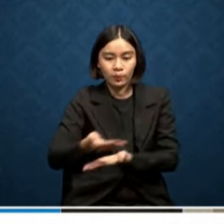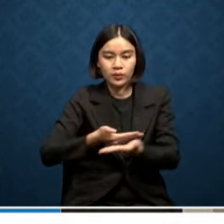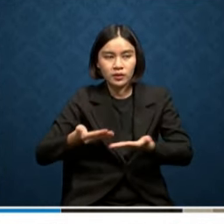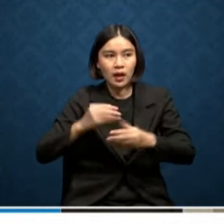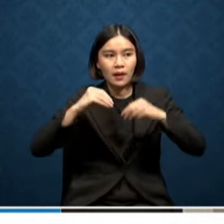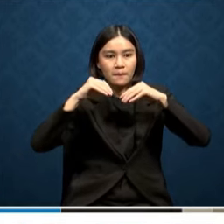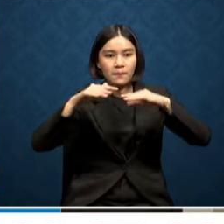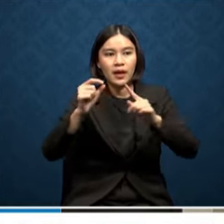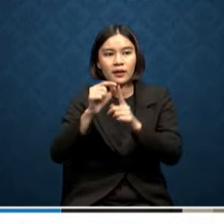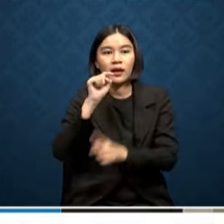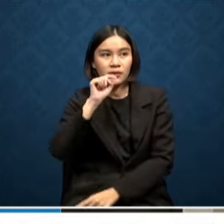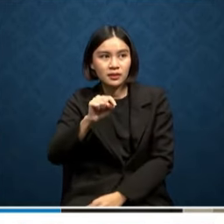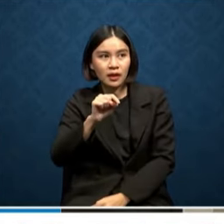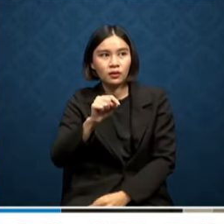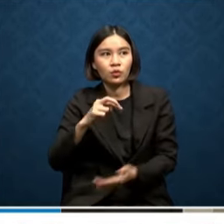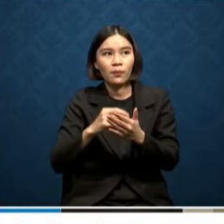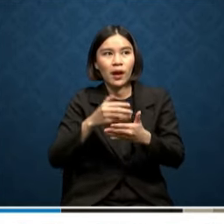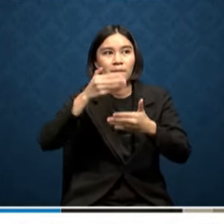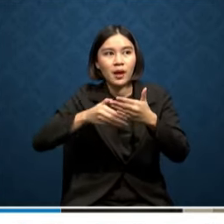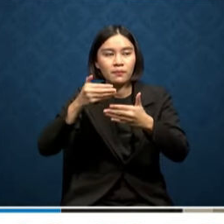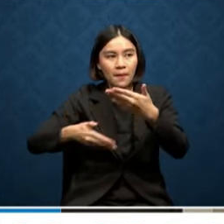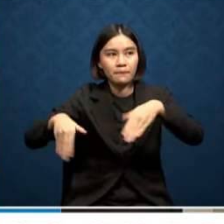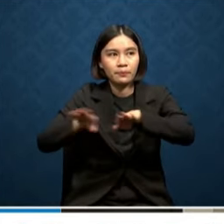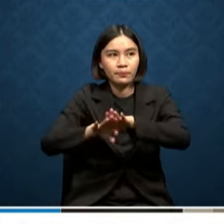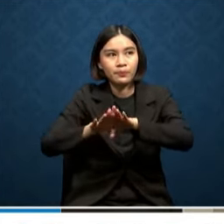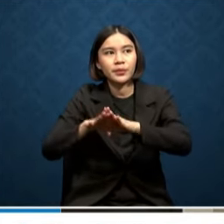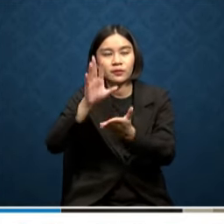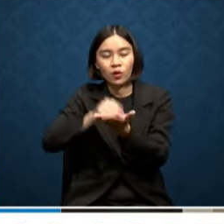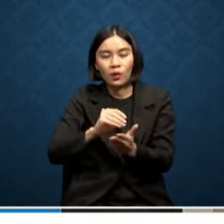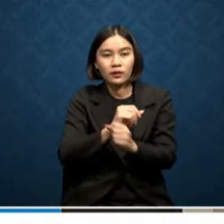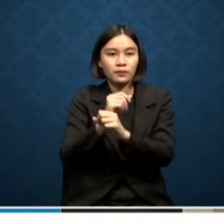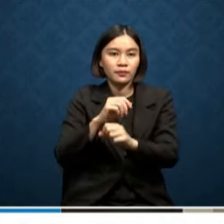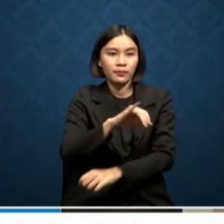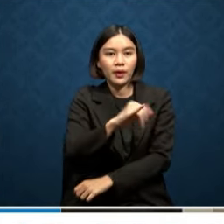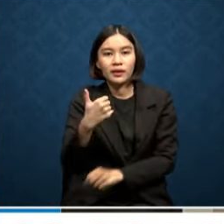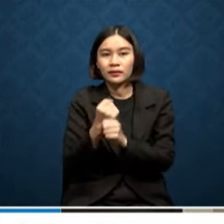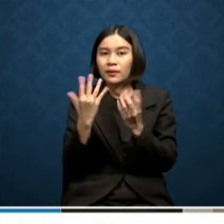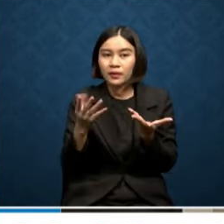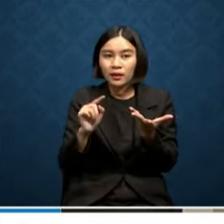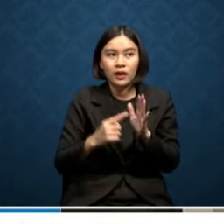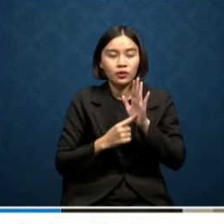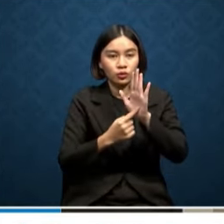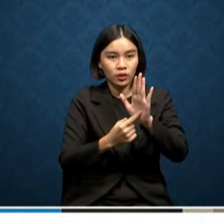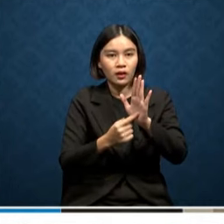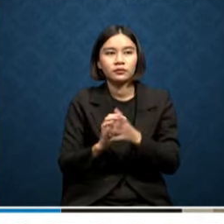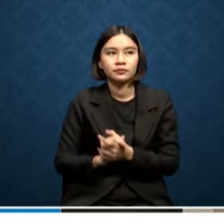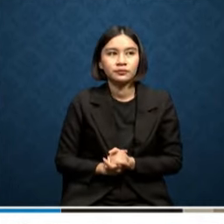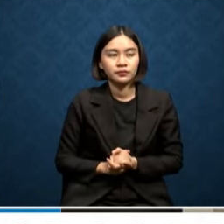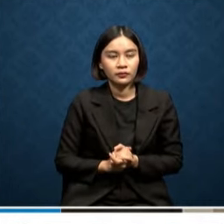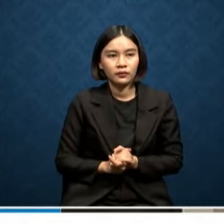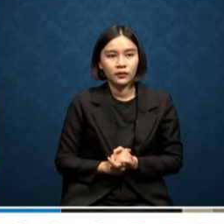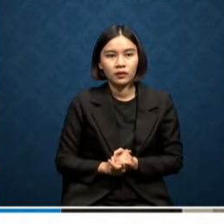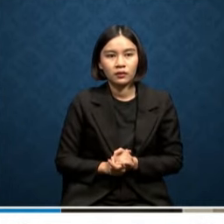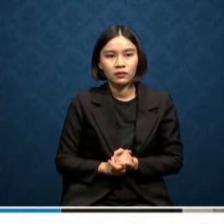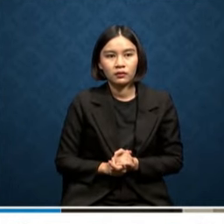ออกคำสั่งให้จำกัดหรือปิดกั้นเนื้อหาบางประเภทอย่างไรนะคะอย่างยกตัวอย่างนะคะกร